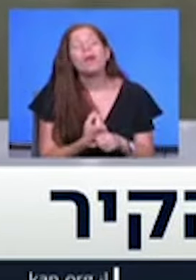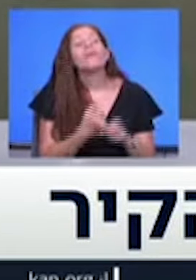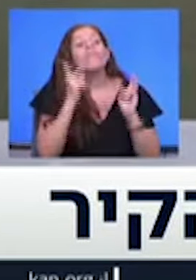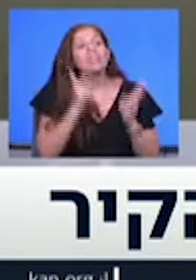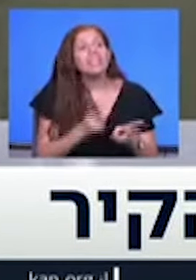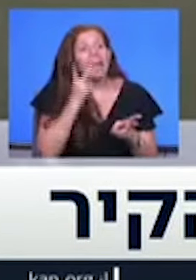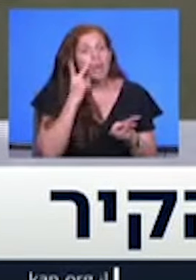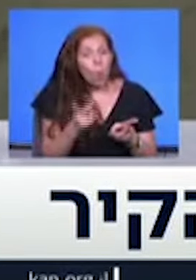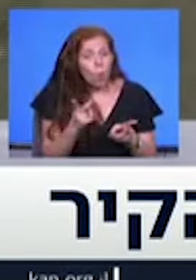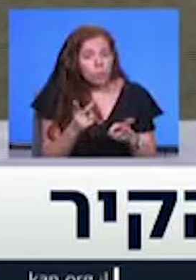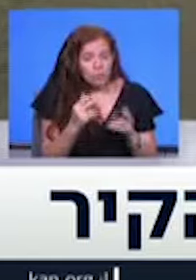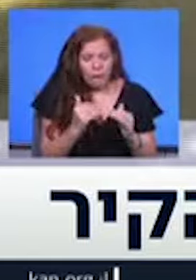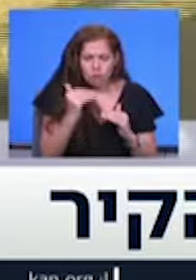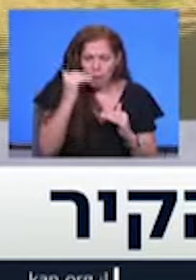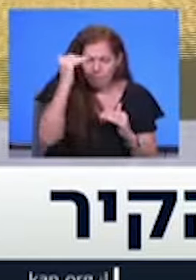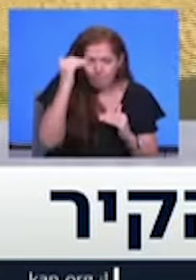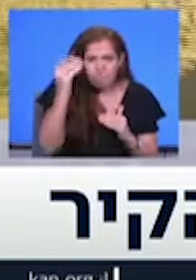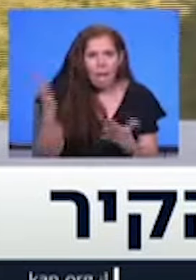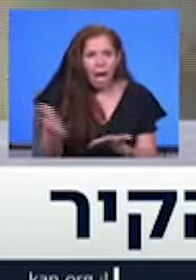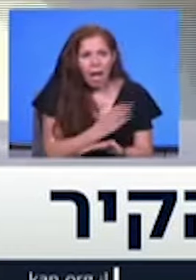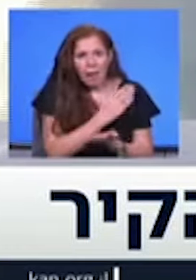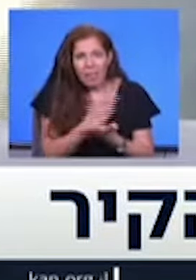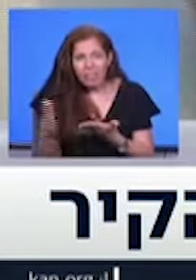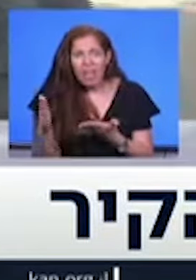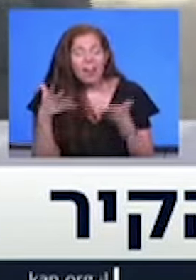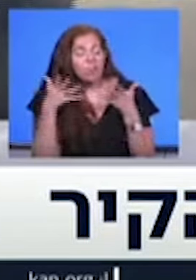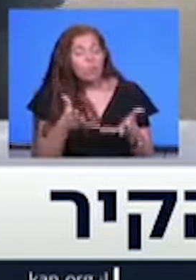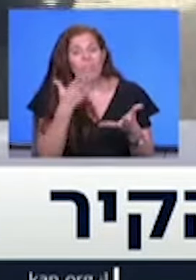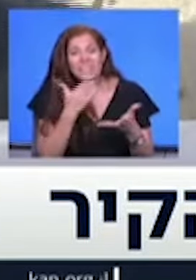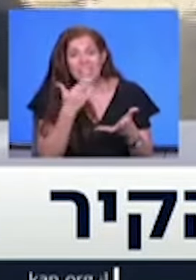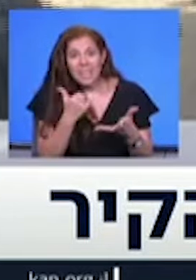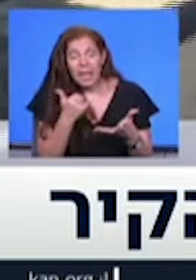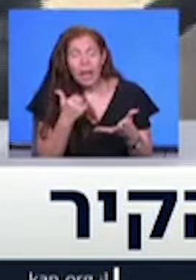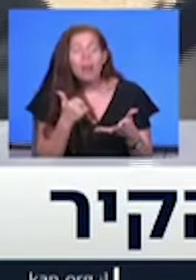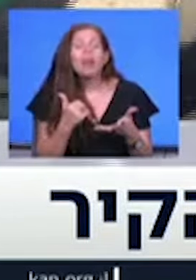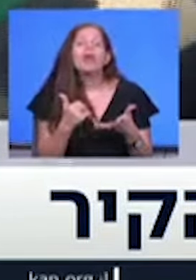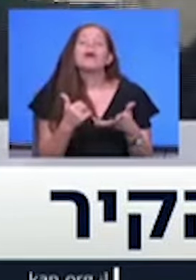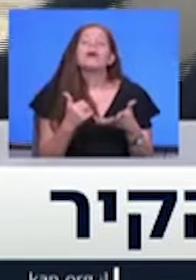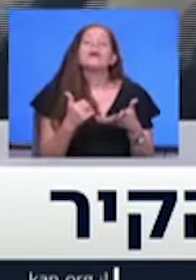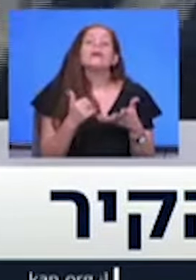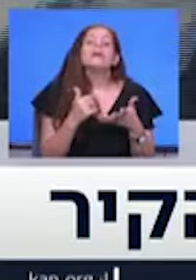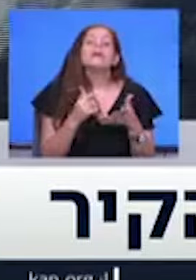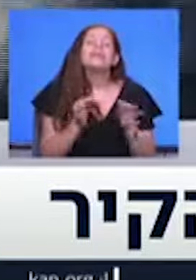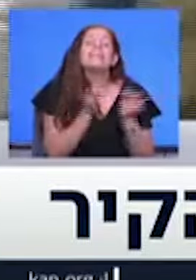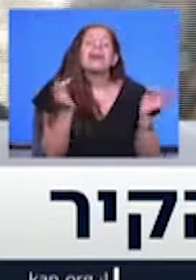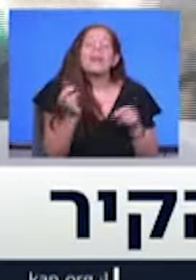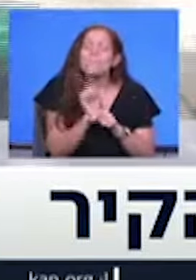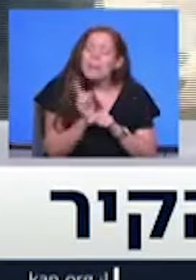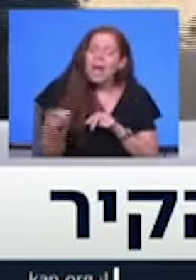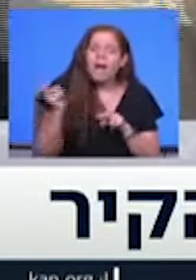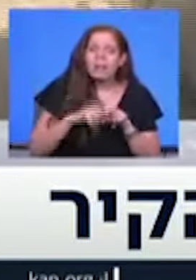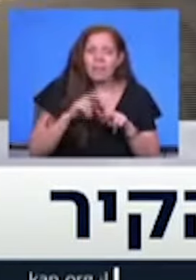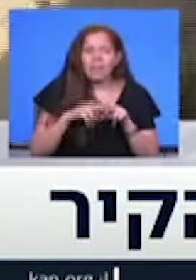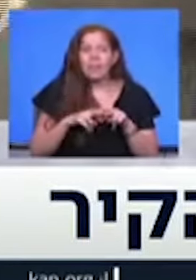ניתן לראות את השלבים. ההחלטה לתקוף את ישראל או לצאת למבצע הגדול החלה מיד לאחר בחירתו